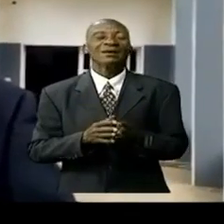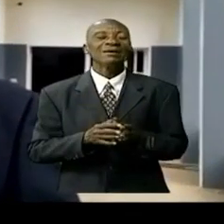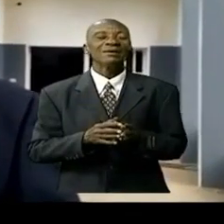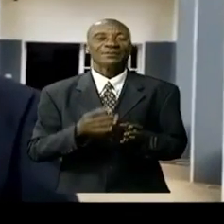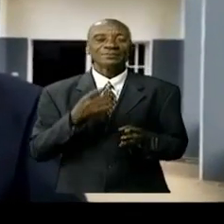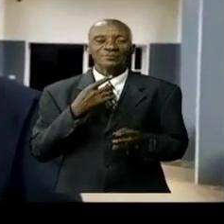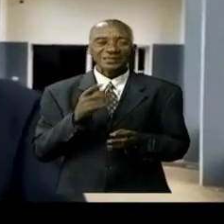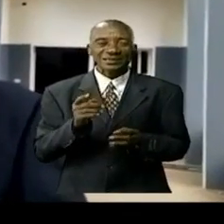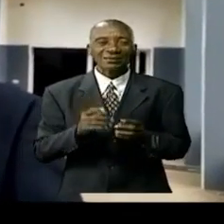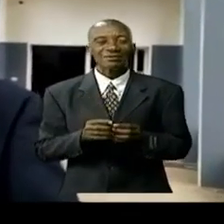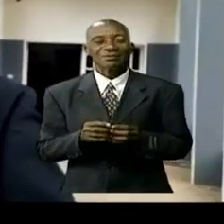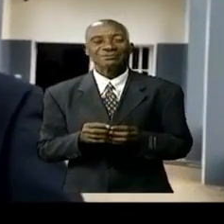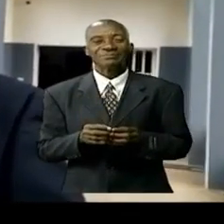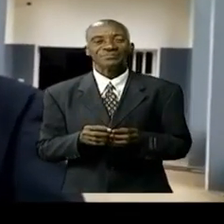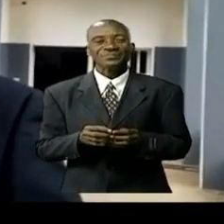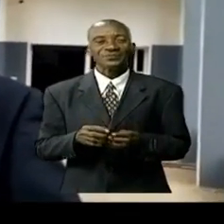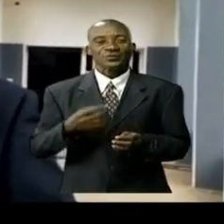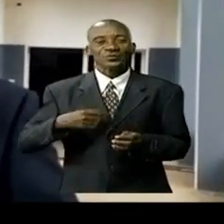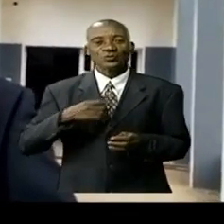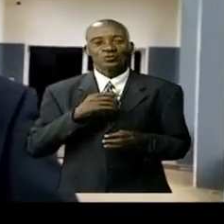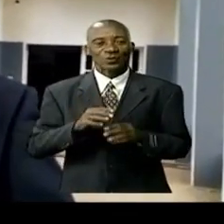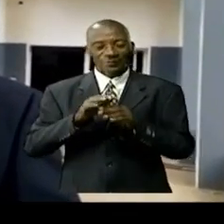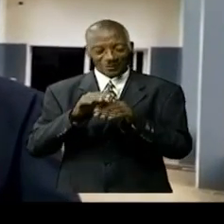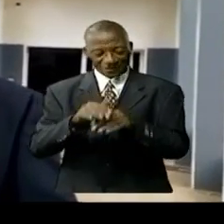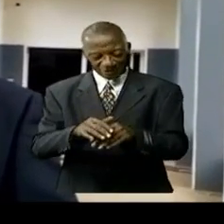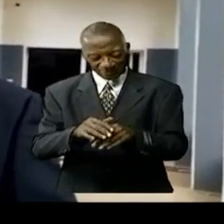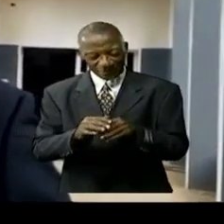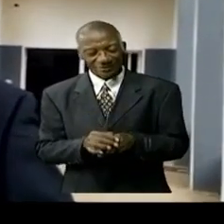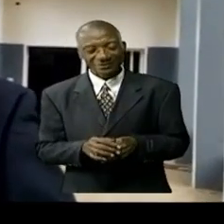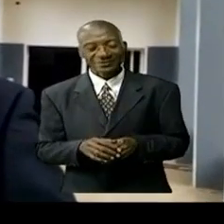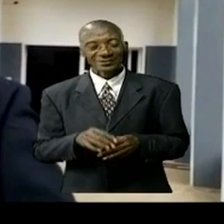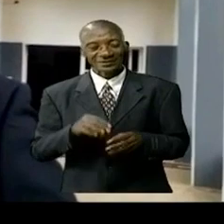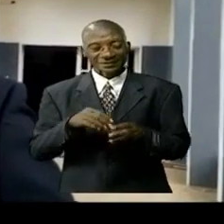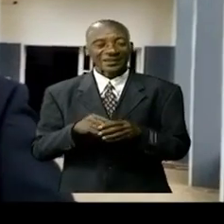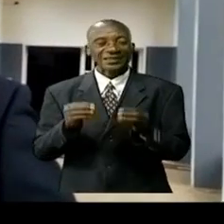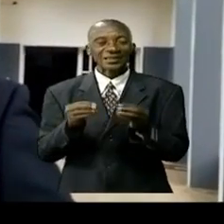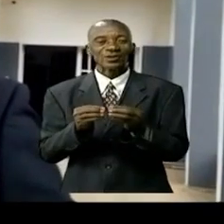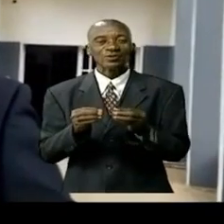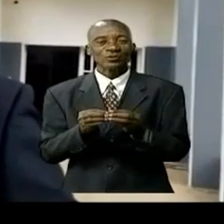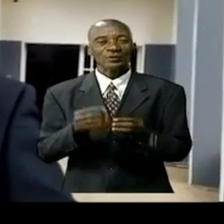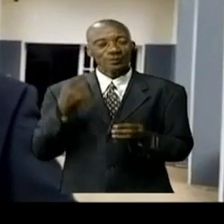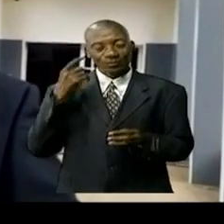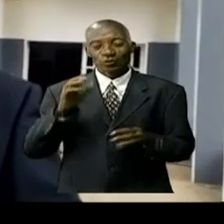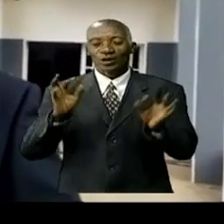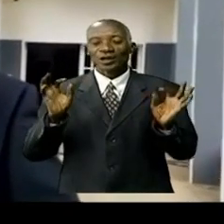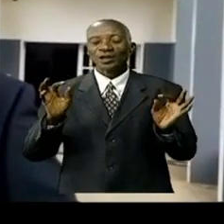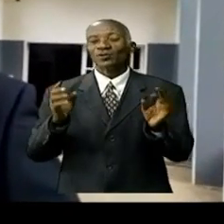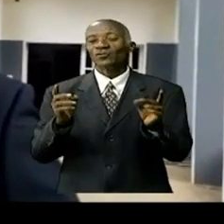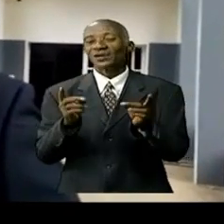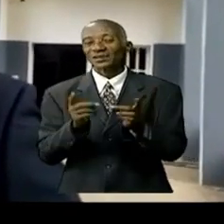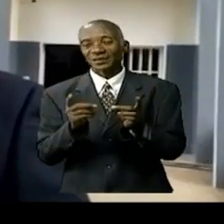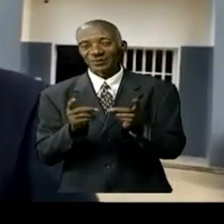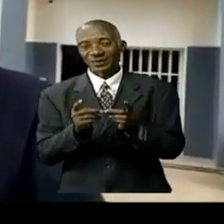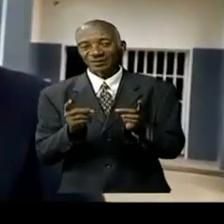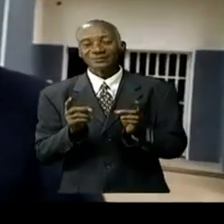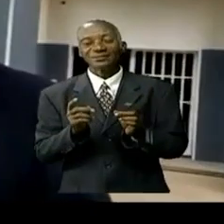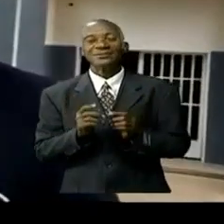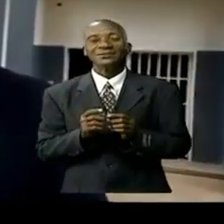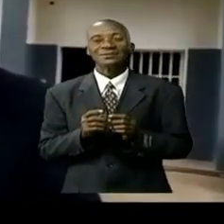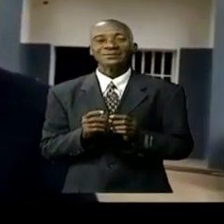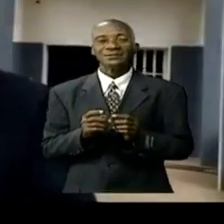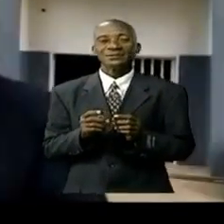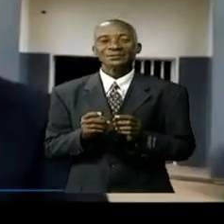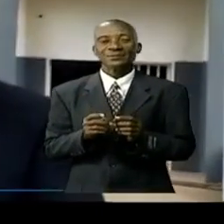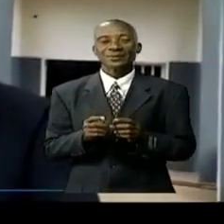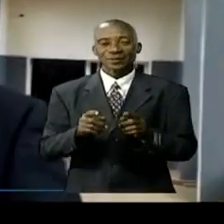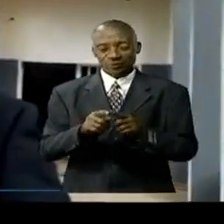dynamique extraordinaire qu'ils sont en train d'impulser pour que le Congo, qui a 120 millions d'habitants, ait un nombre